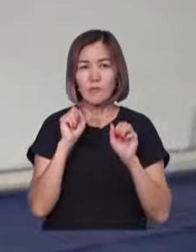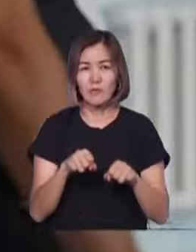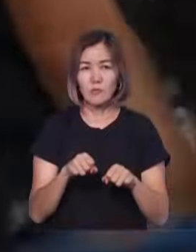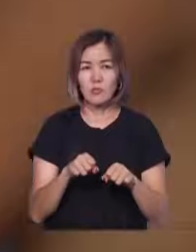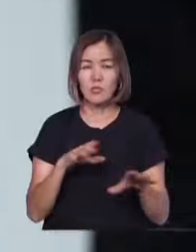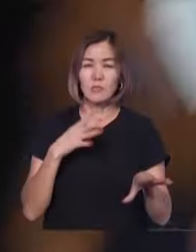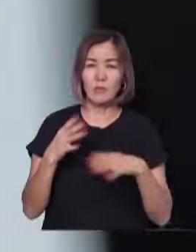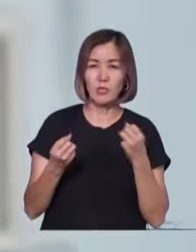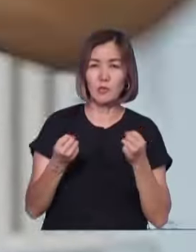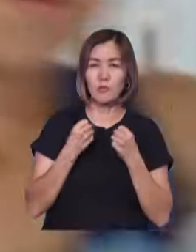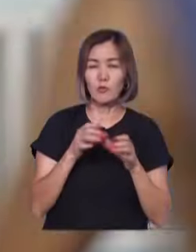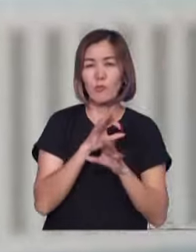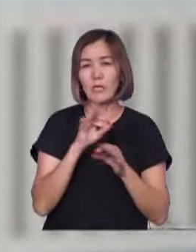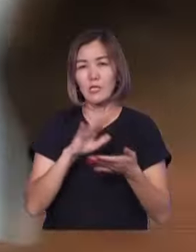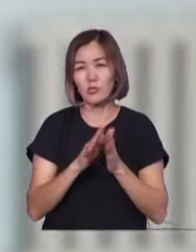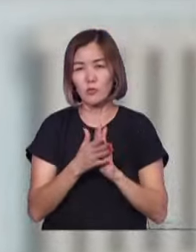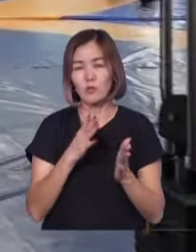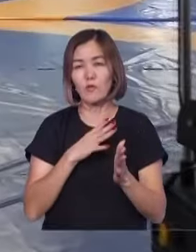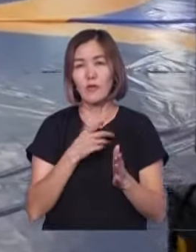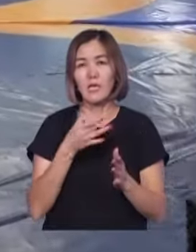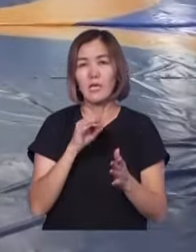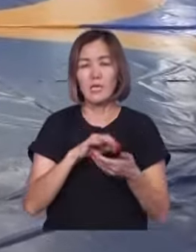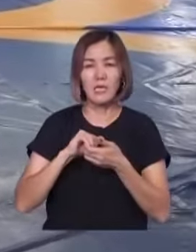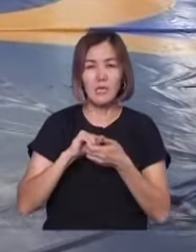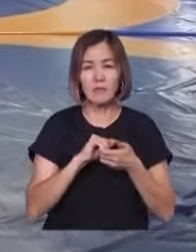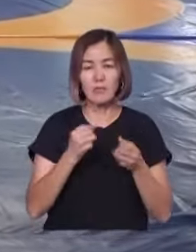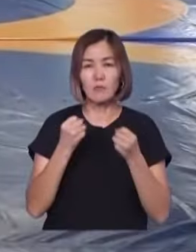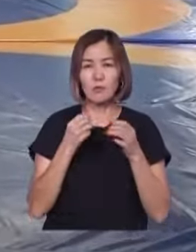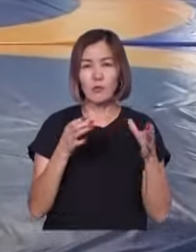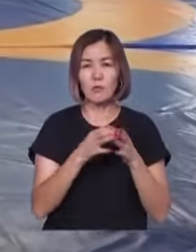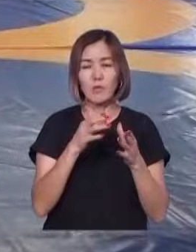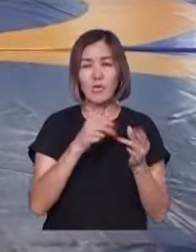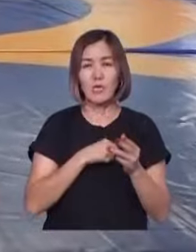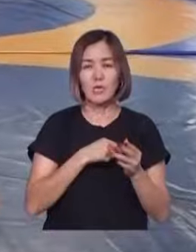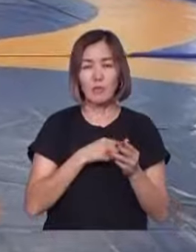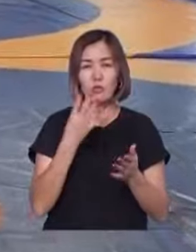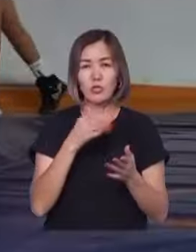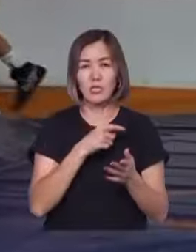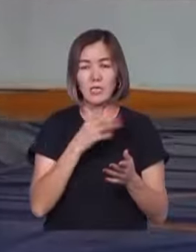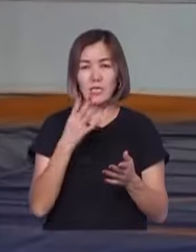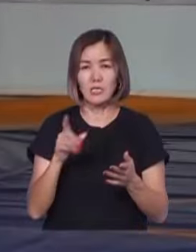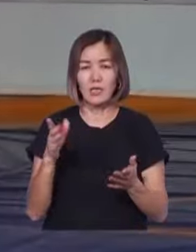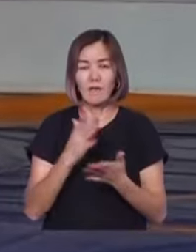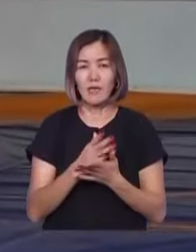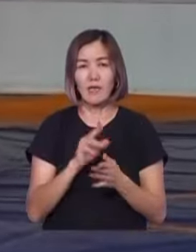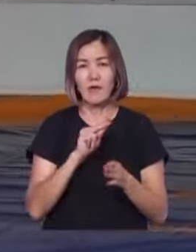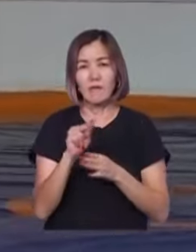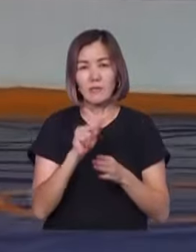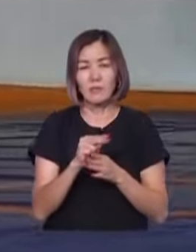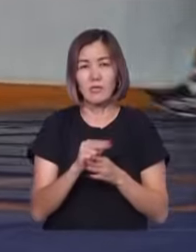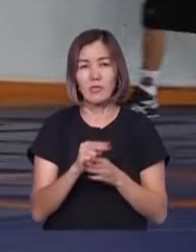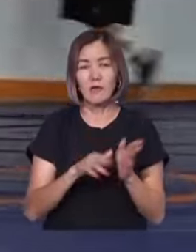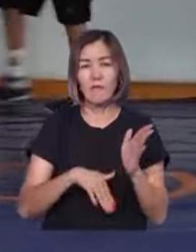заниматься спортом в отличных условиях в греко-римской спортивном кружке работают четыре тренера и их воспитанники уже